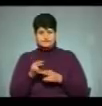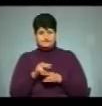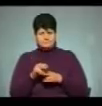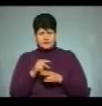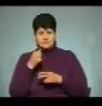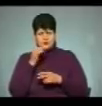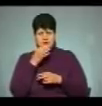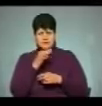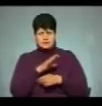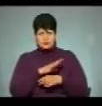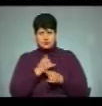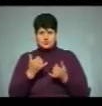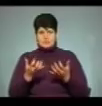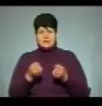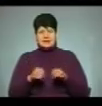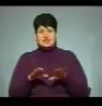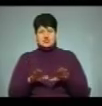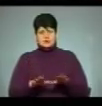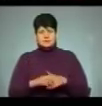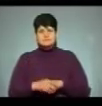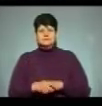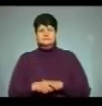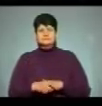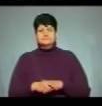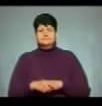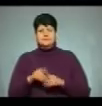виговорені і сьогодні прийняте таке рішення.